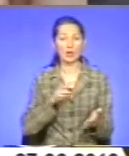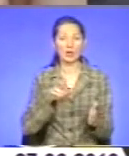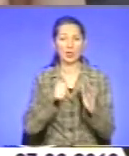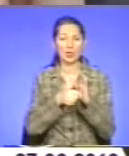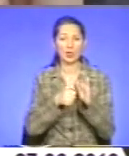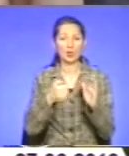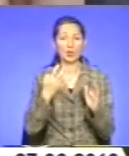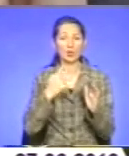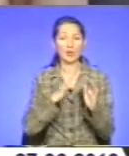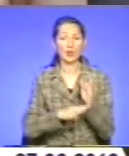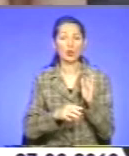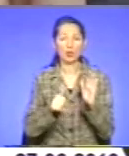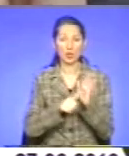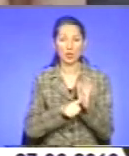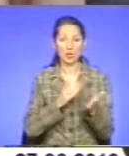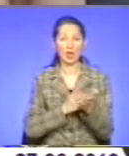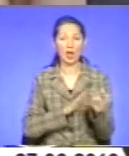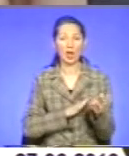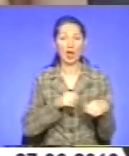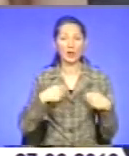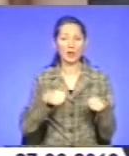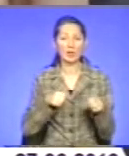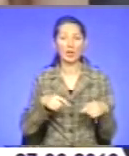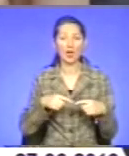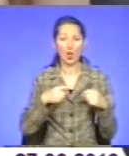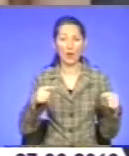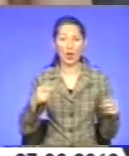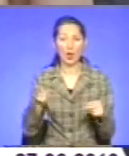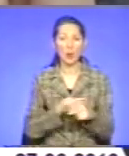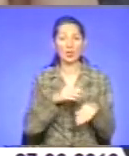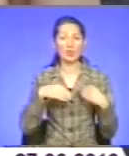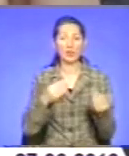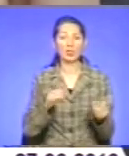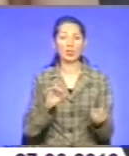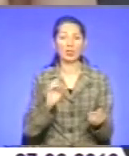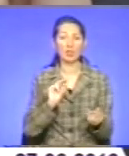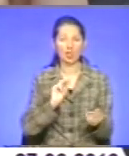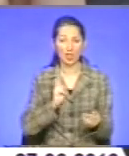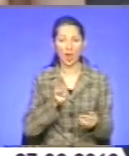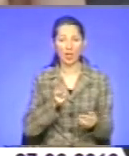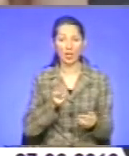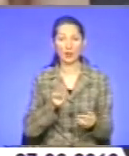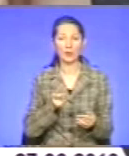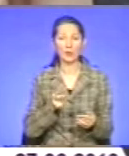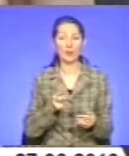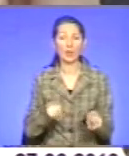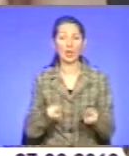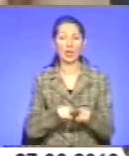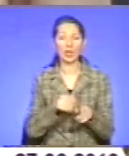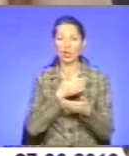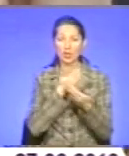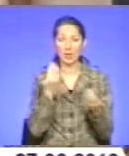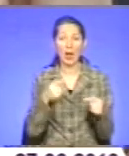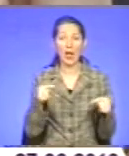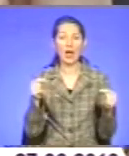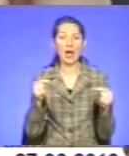696. Там є реалізація товарів без видачі розрахункових чеків, також немає там відповідних